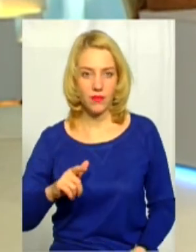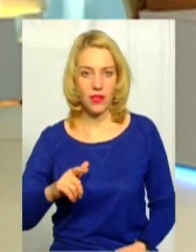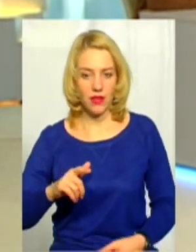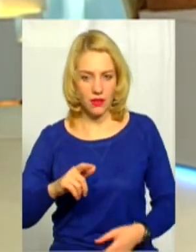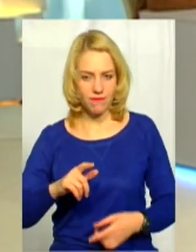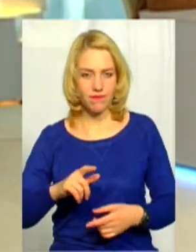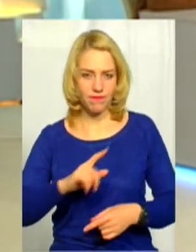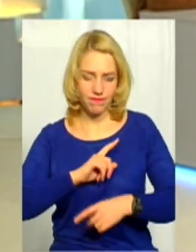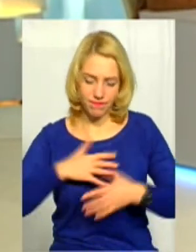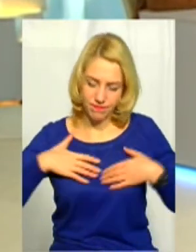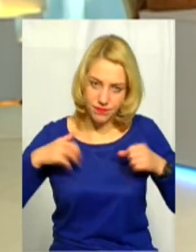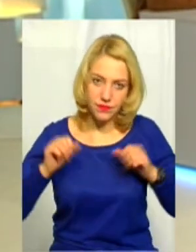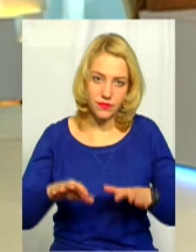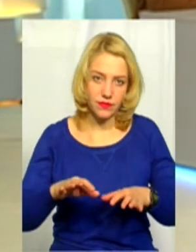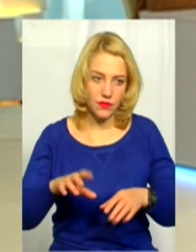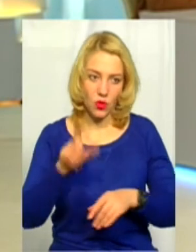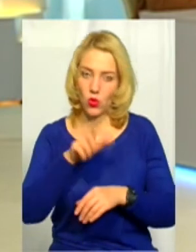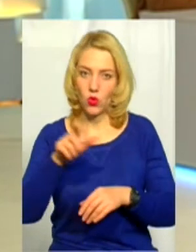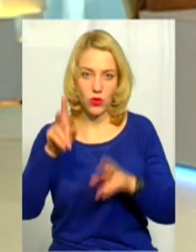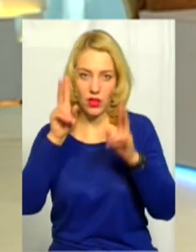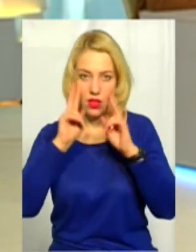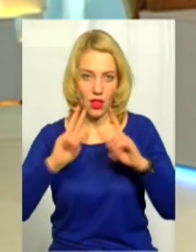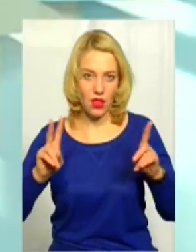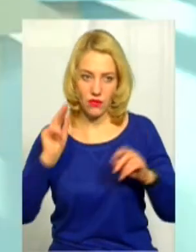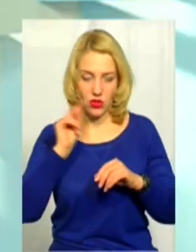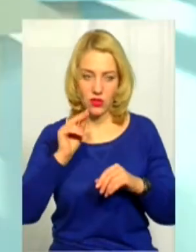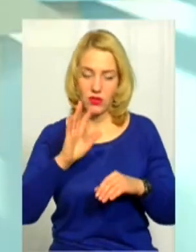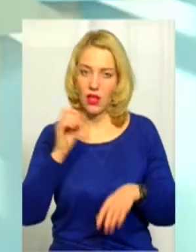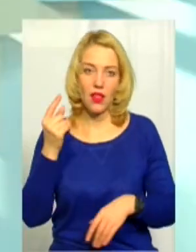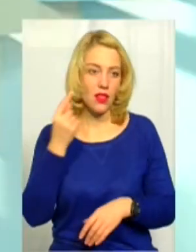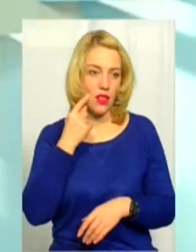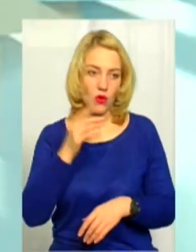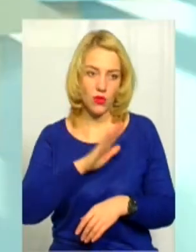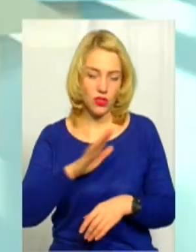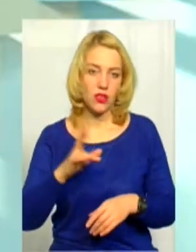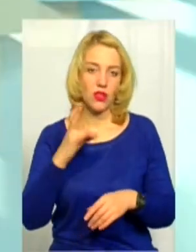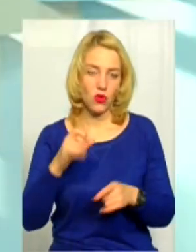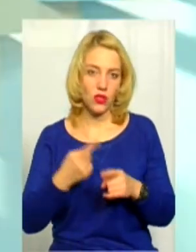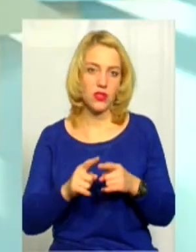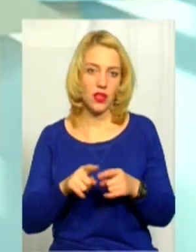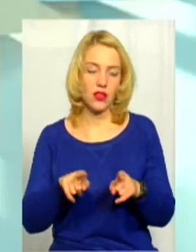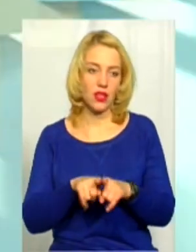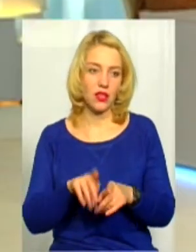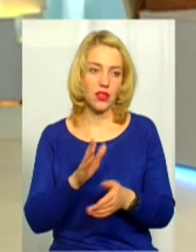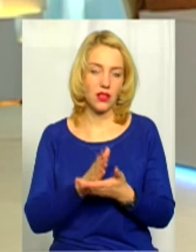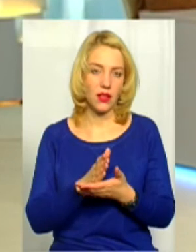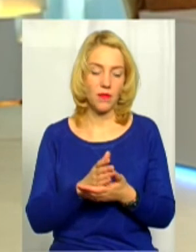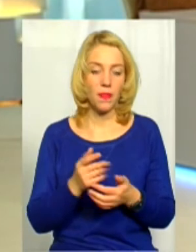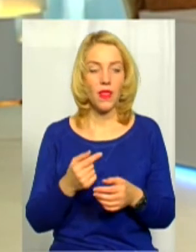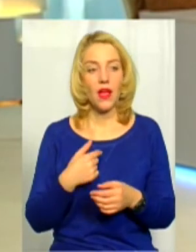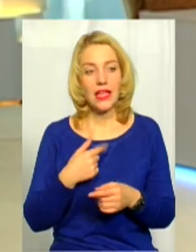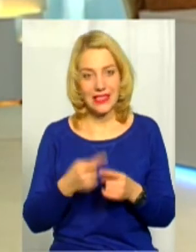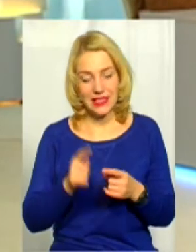виснажливість, наші люди, на жаль, не навчились. Нехай ніхто на мене не ображається, але це так є. Навіть деякі роботодавці. Через це довіра до